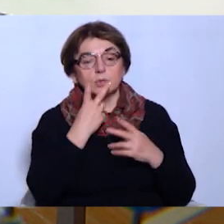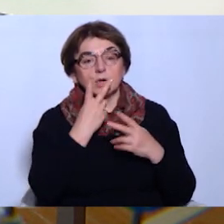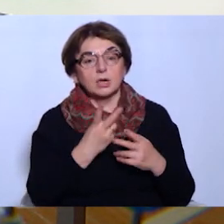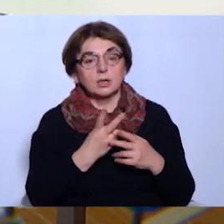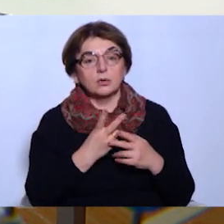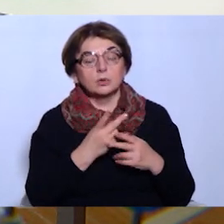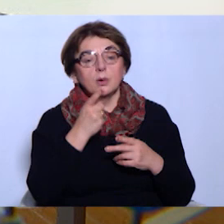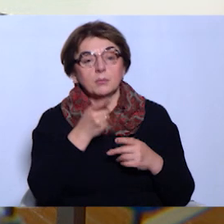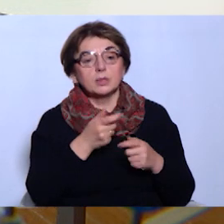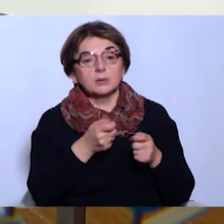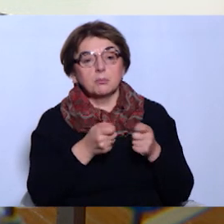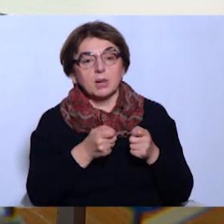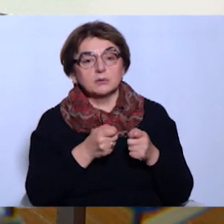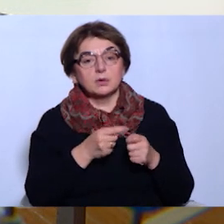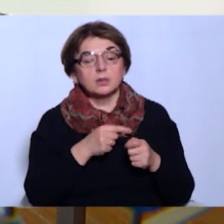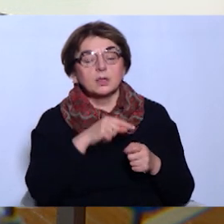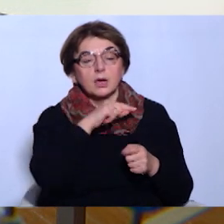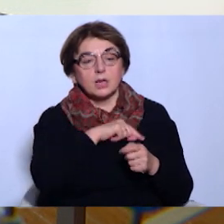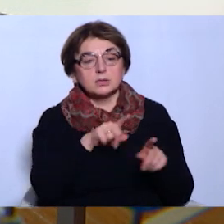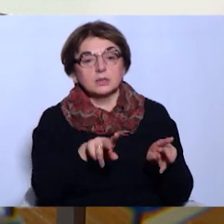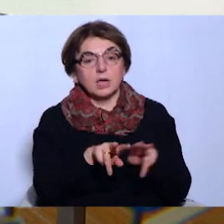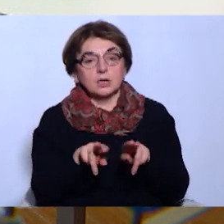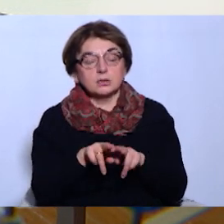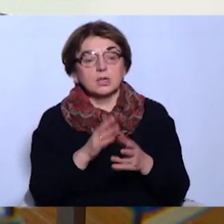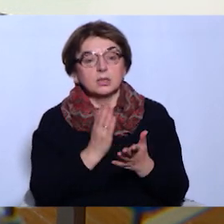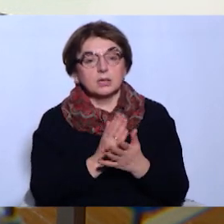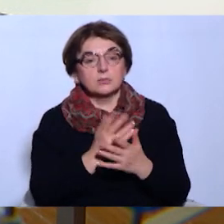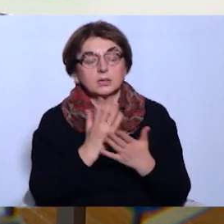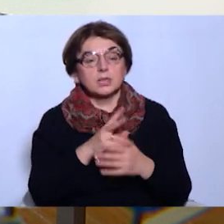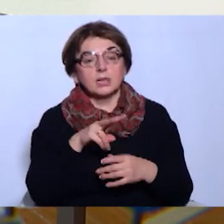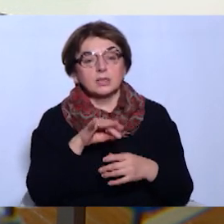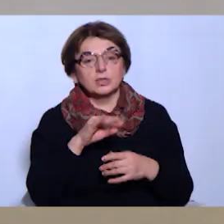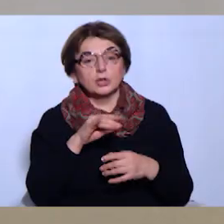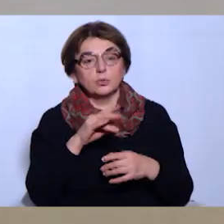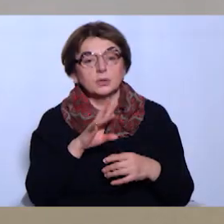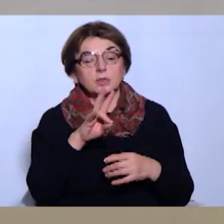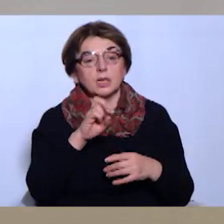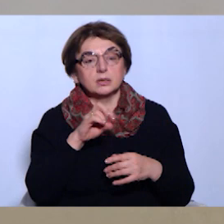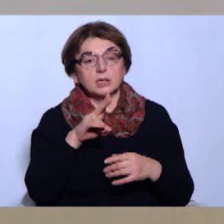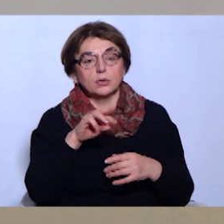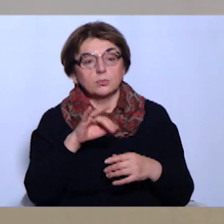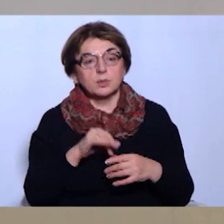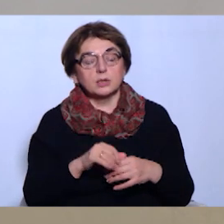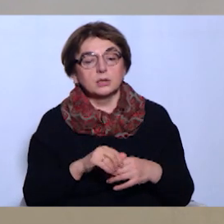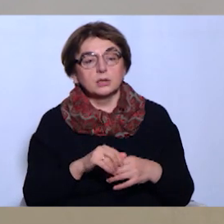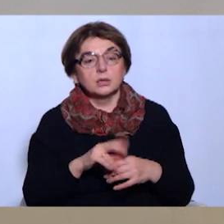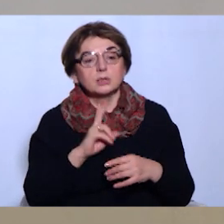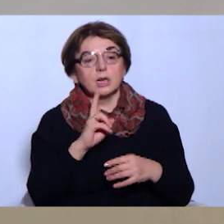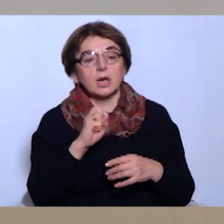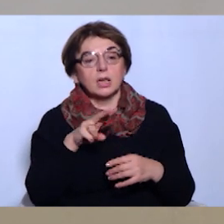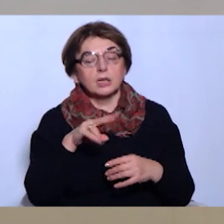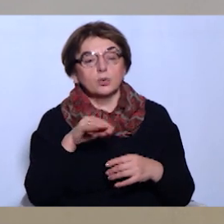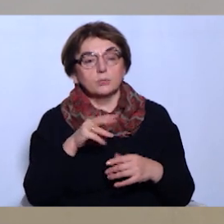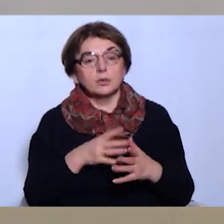რომ დაგანახო, რომ მათ მართლაც მსგავსი თვისებები გააჩნიათ. ეს არის ლითიუმი, ნატრიუმი